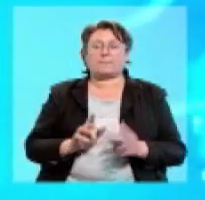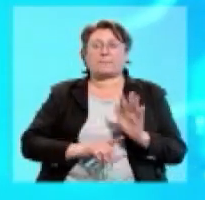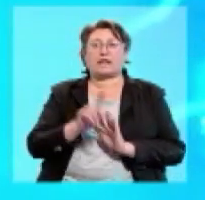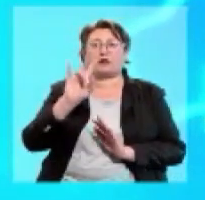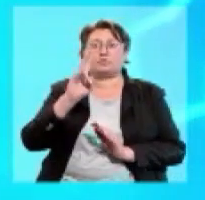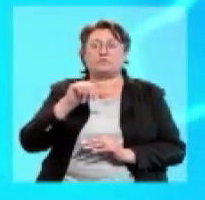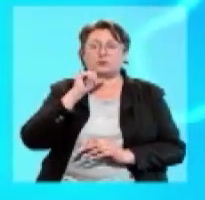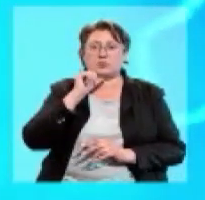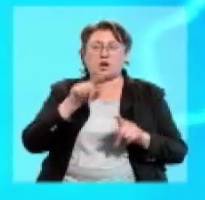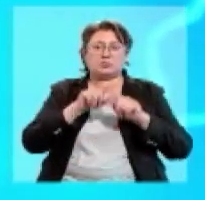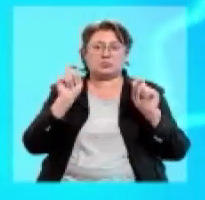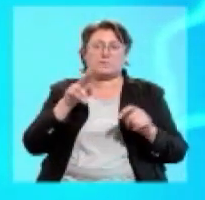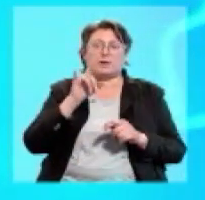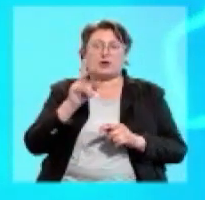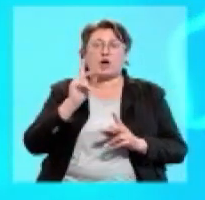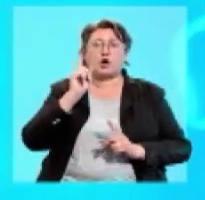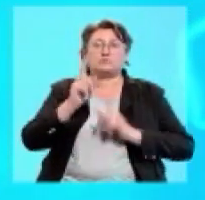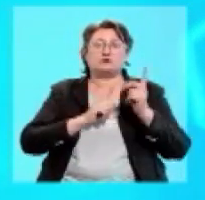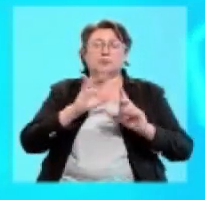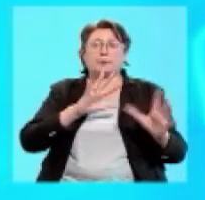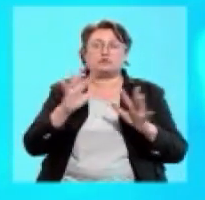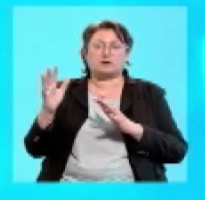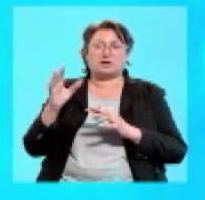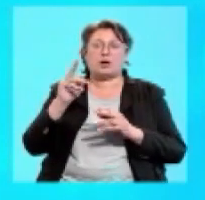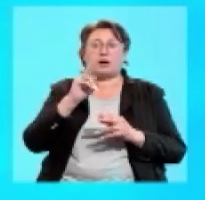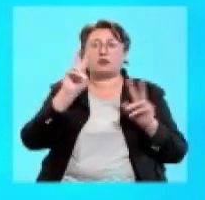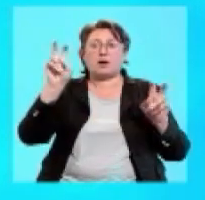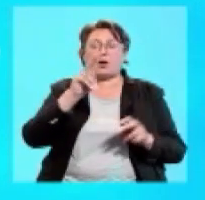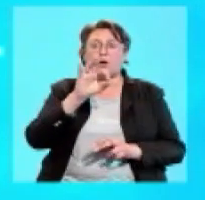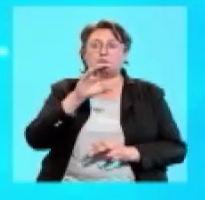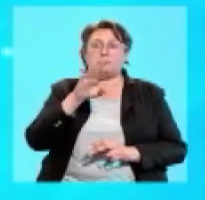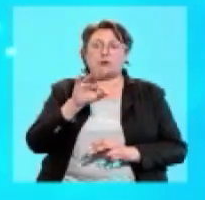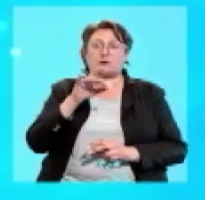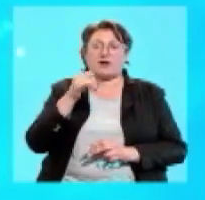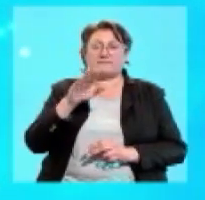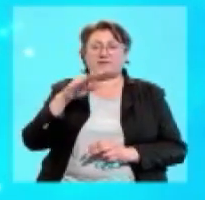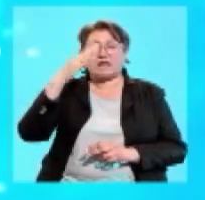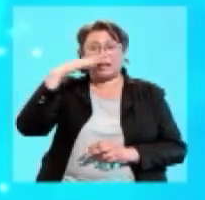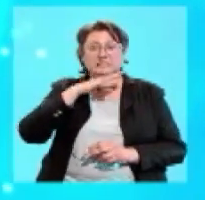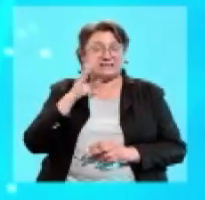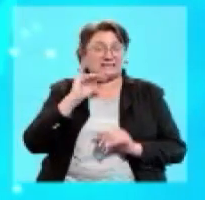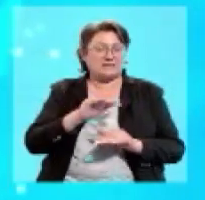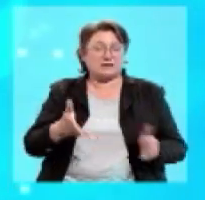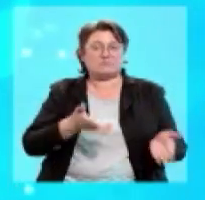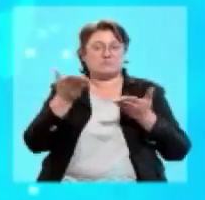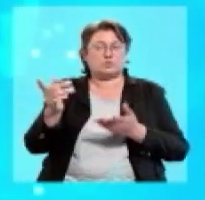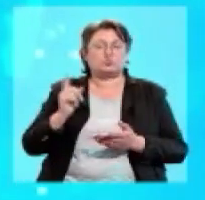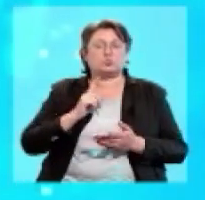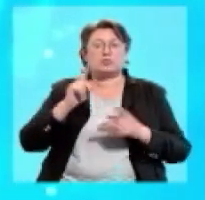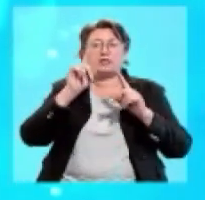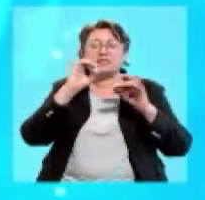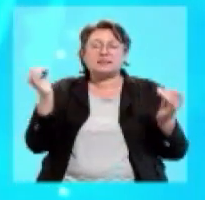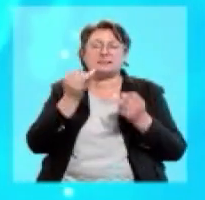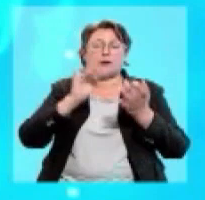С начала июня в Костанае открылся парк космических приключений «Космодрайв». Детей с их родителями ждет незабываемое путешествие по